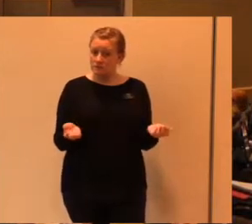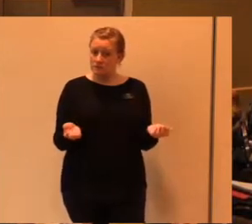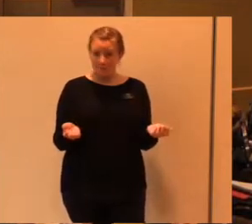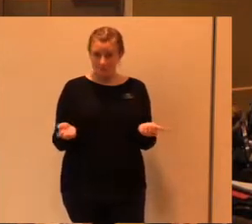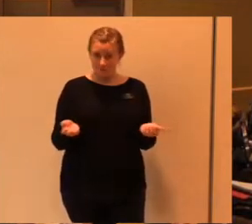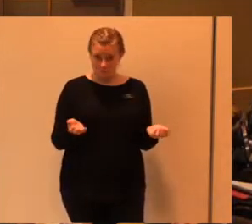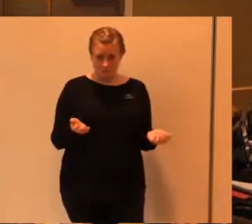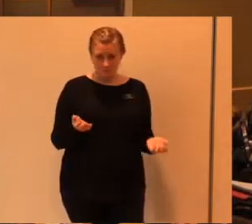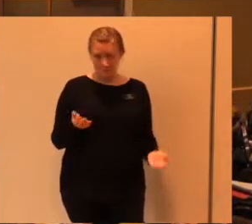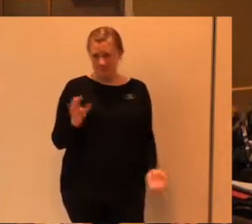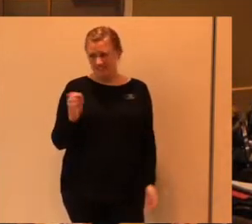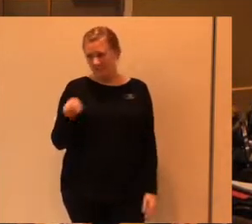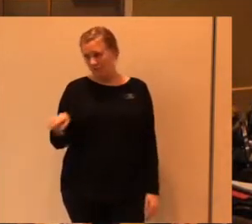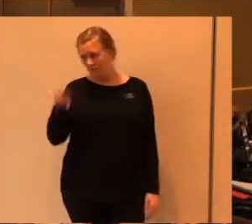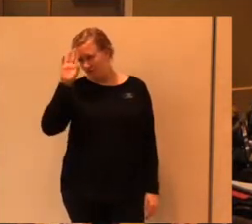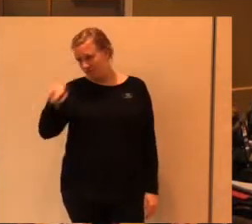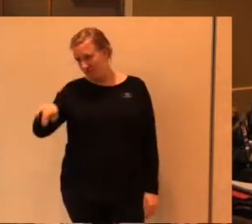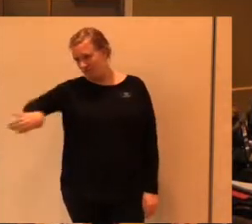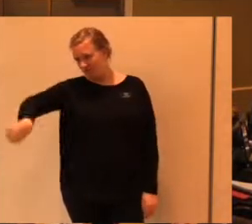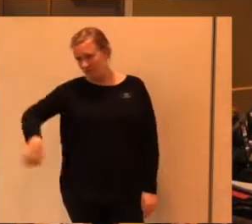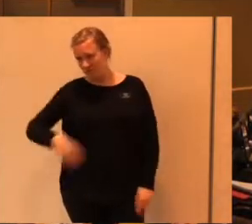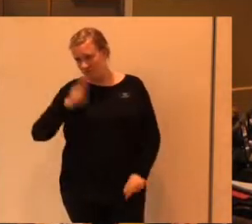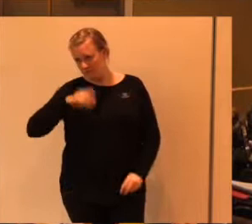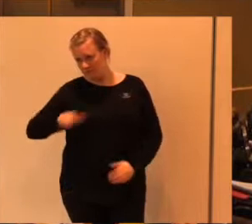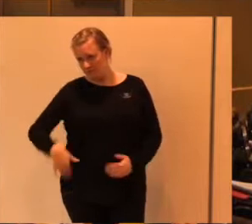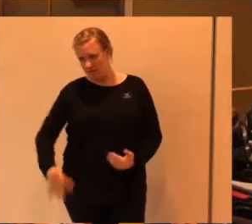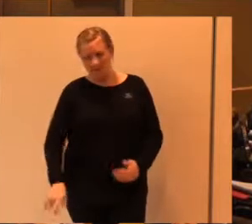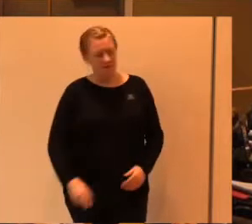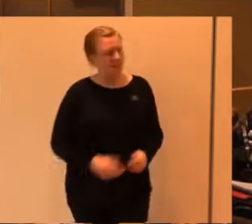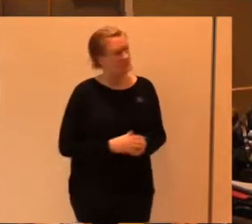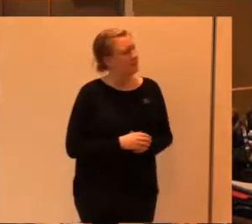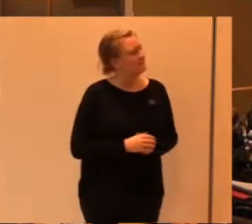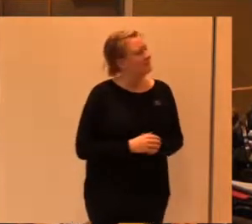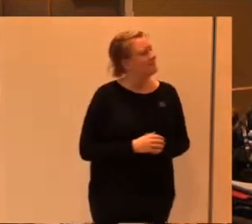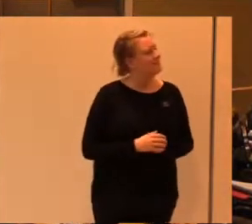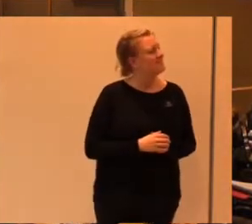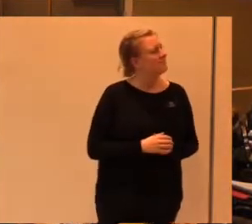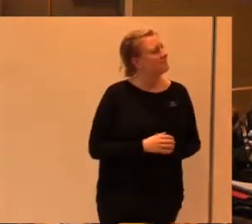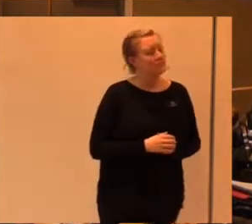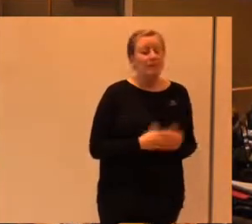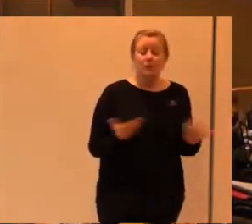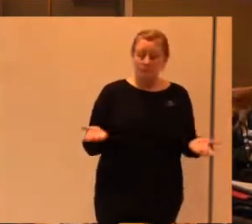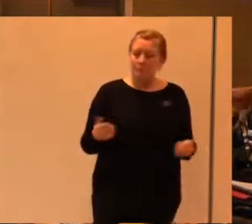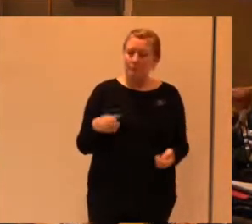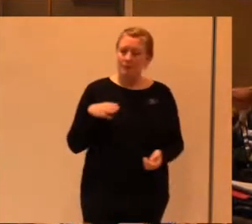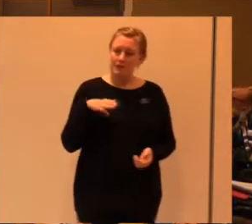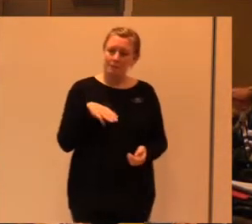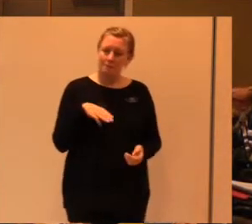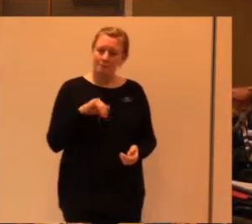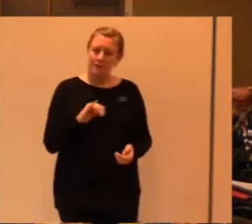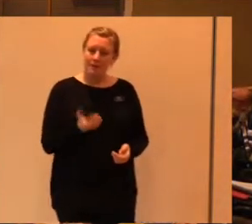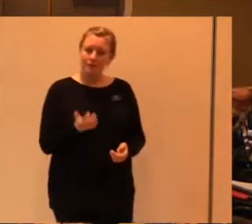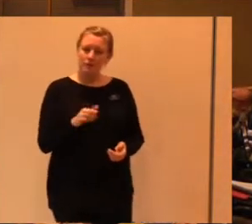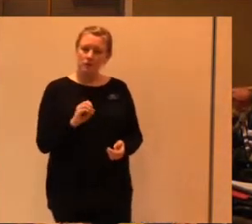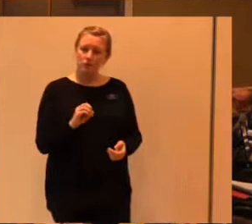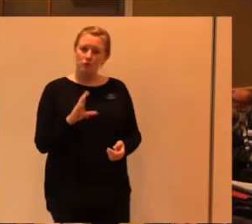Ingen. Stefan vet ju, men han är ju forskare. Jo, det var så här att Microsoft...